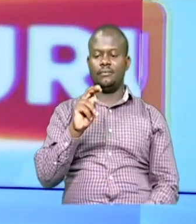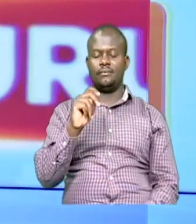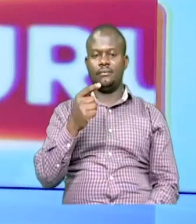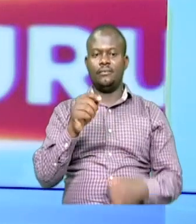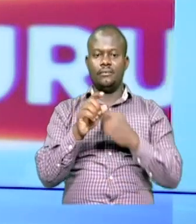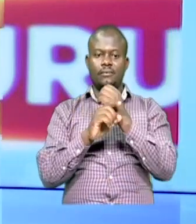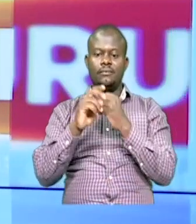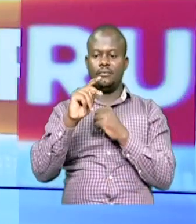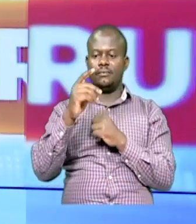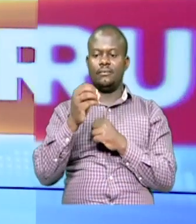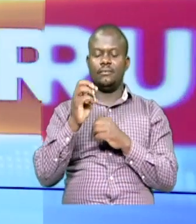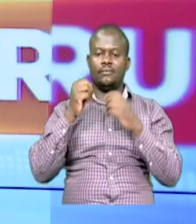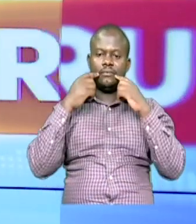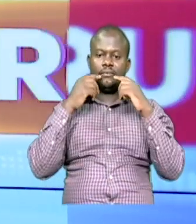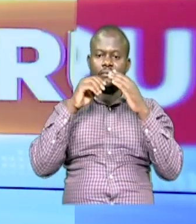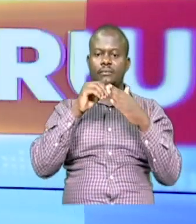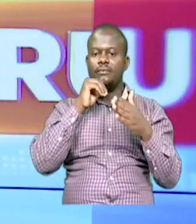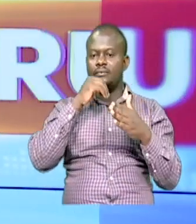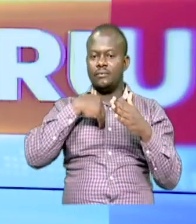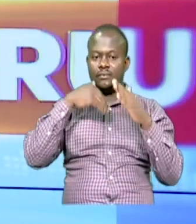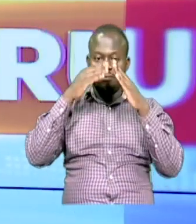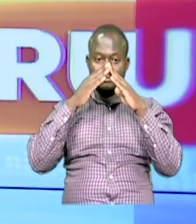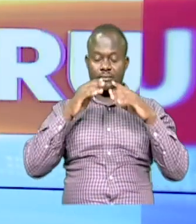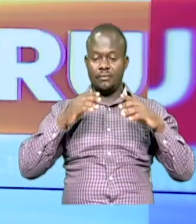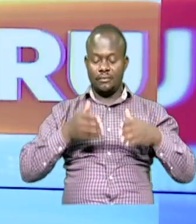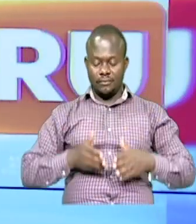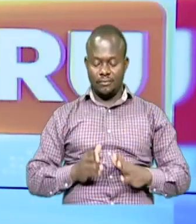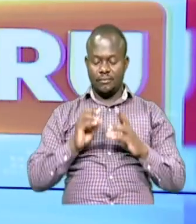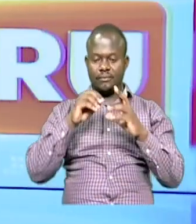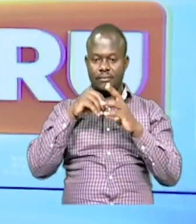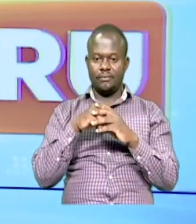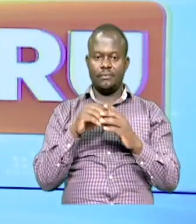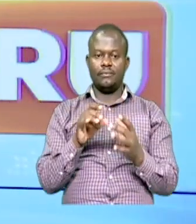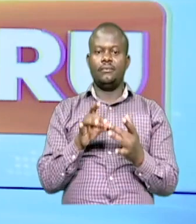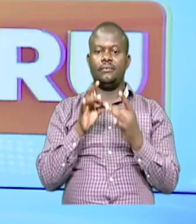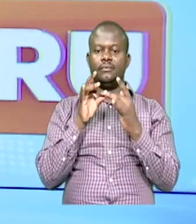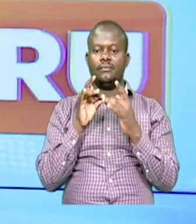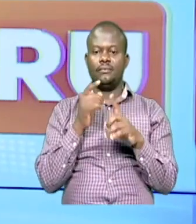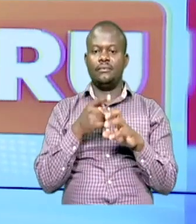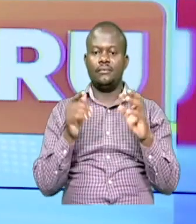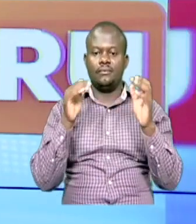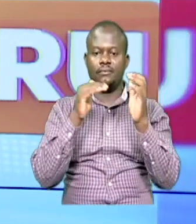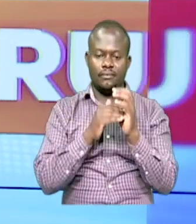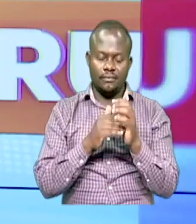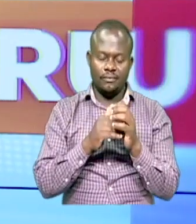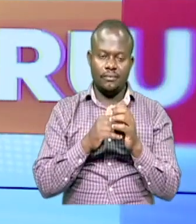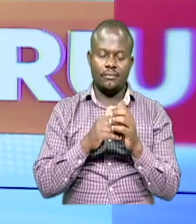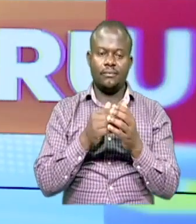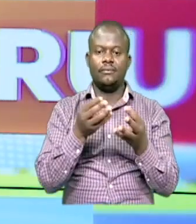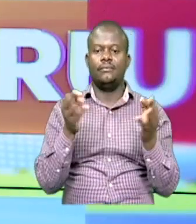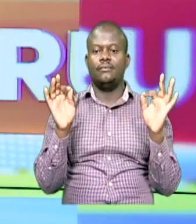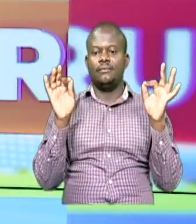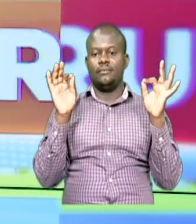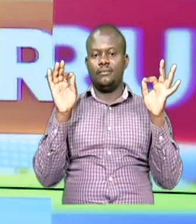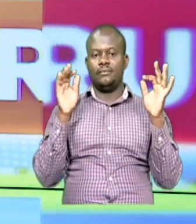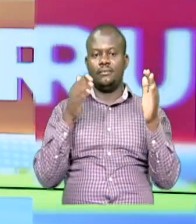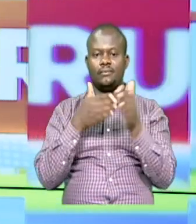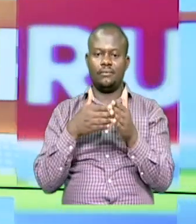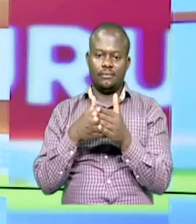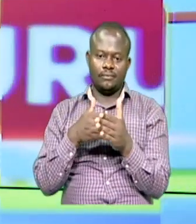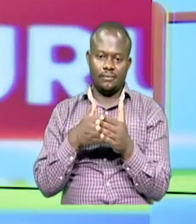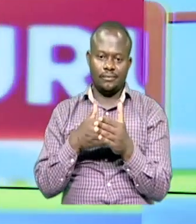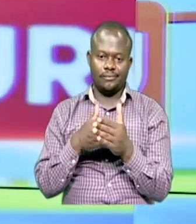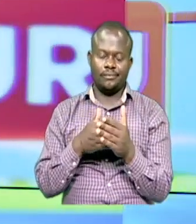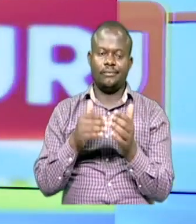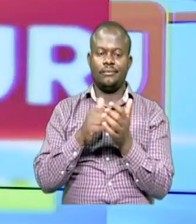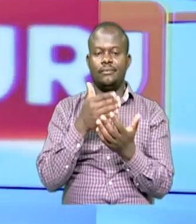Ngoma baravuga ko utagira inzu yo kubyariramo yihariye kandi yisanzuye bibabangamiye bakaba